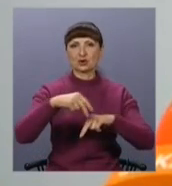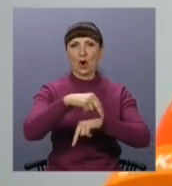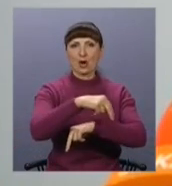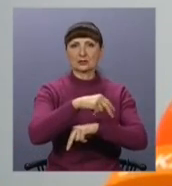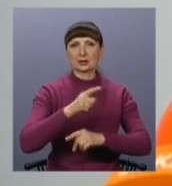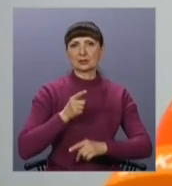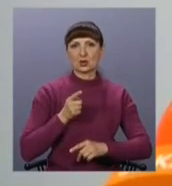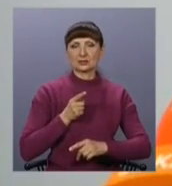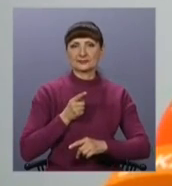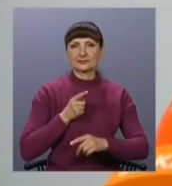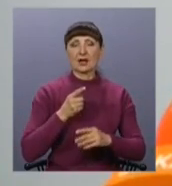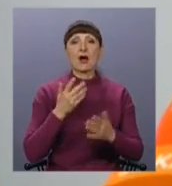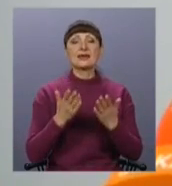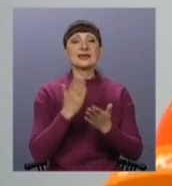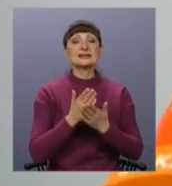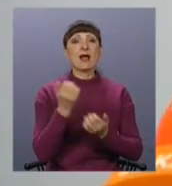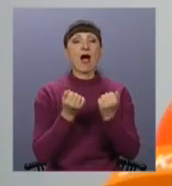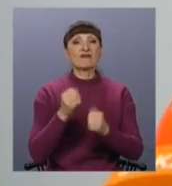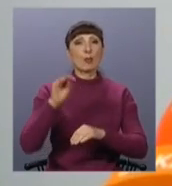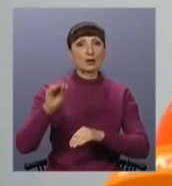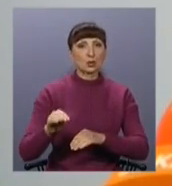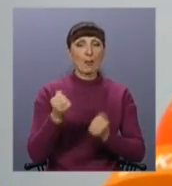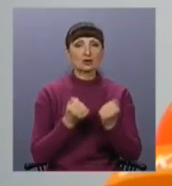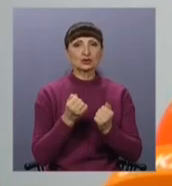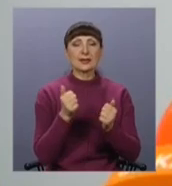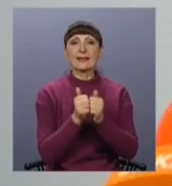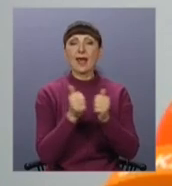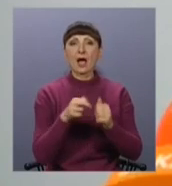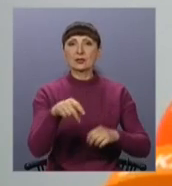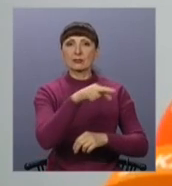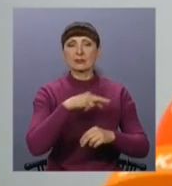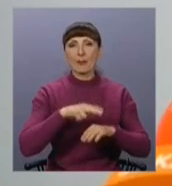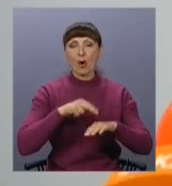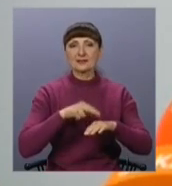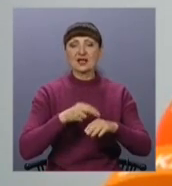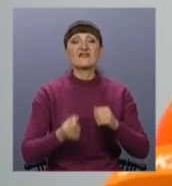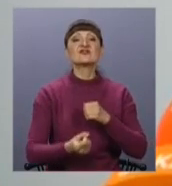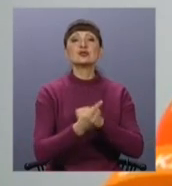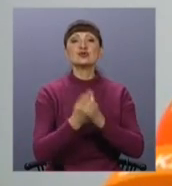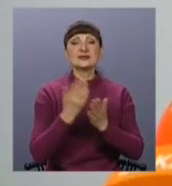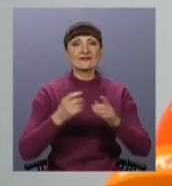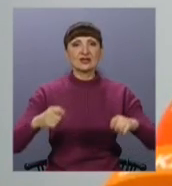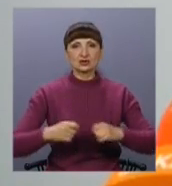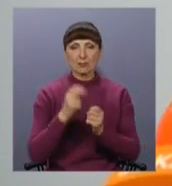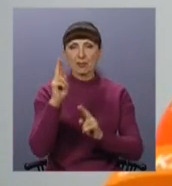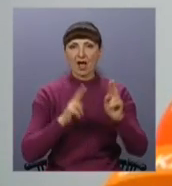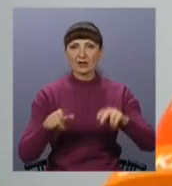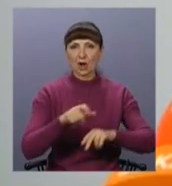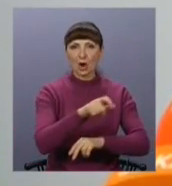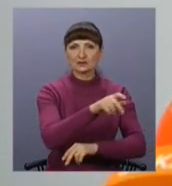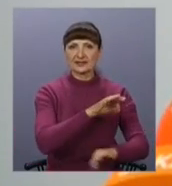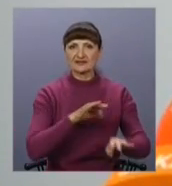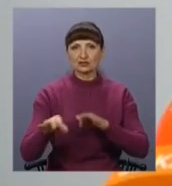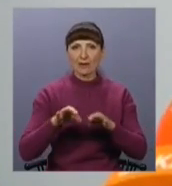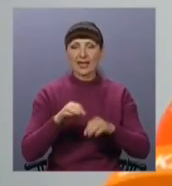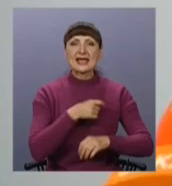данном случае, если стоит автопатруль и есть рядом пеший наряд, то в случае выявления нарушения правил дорожного движения